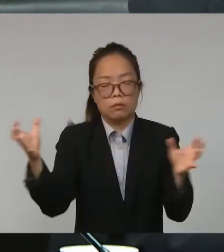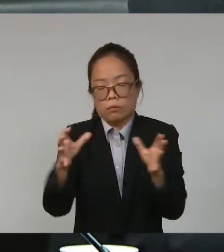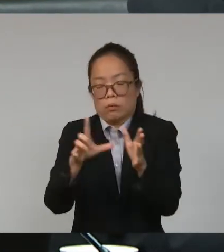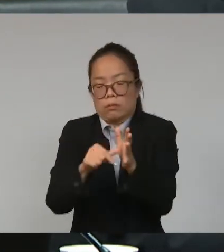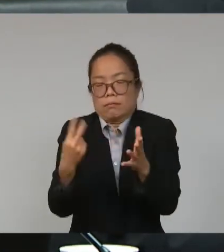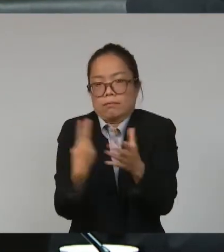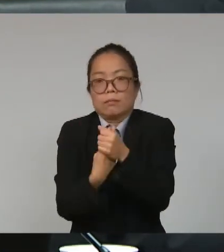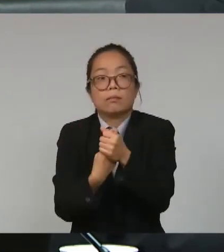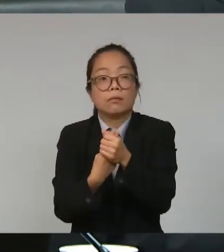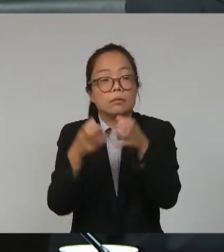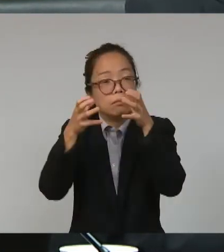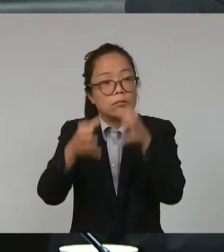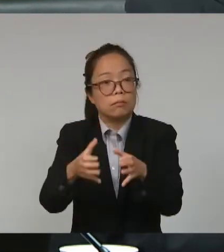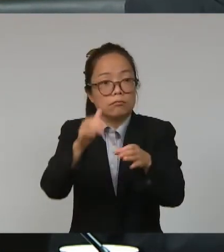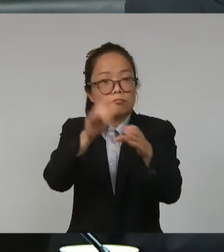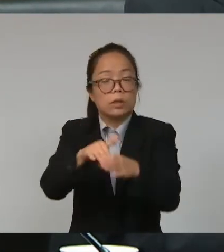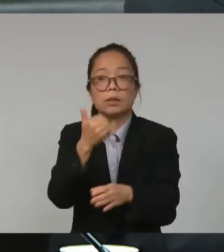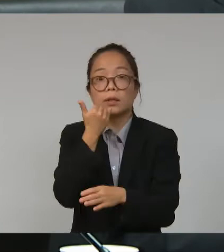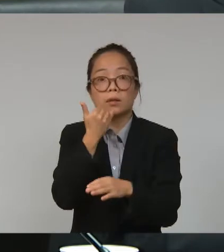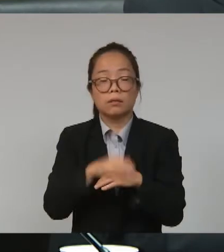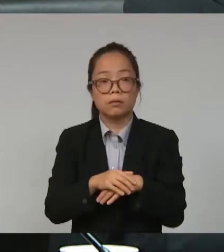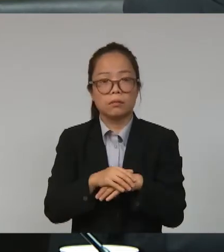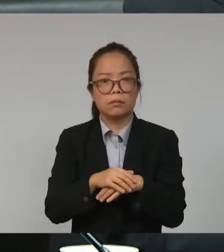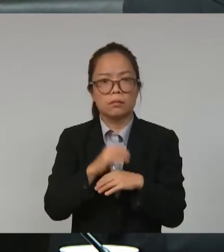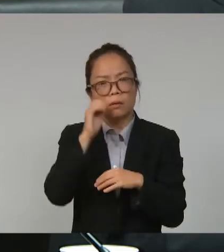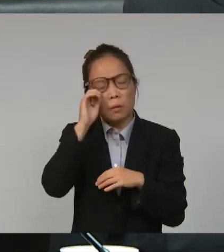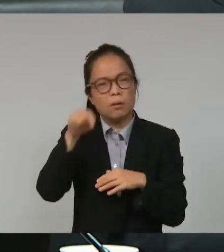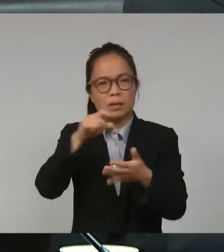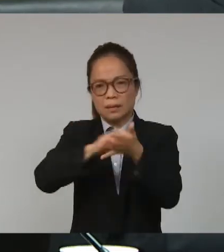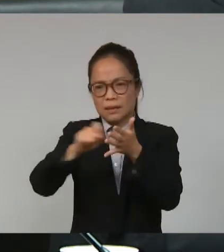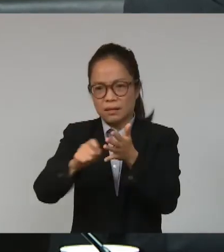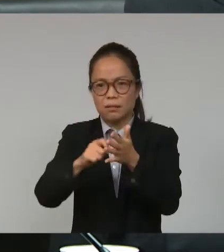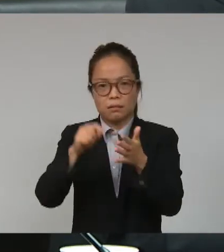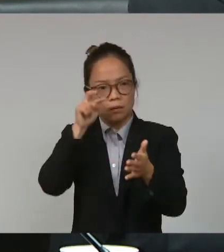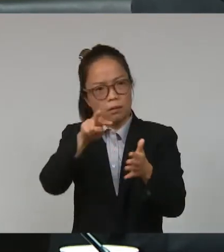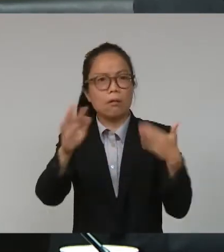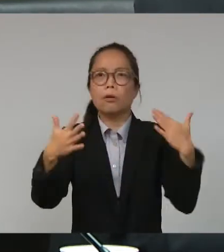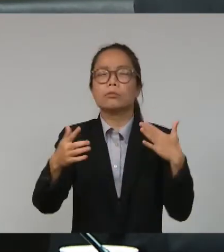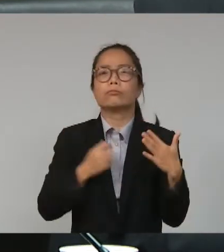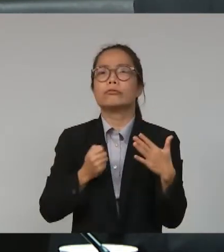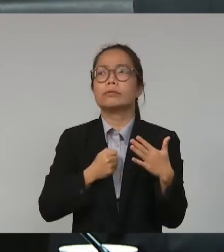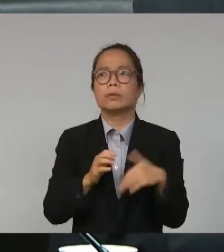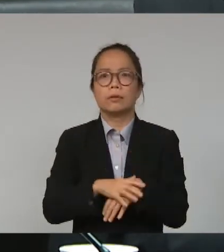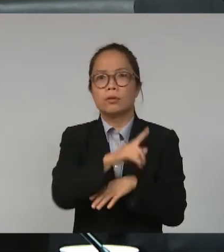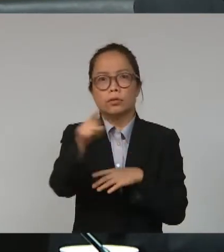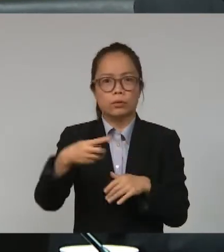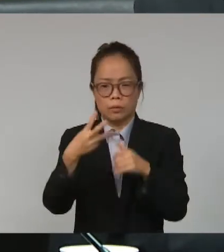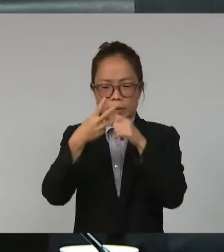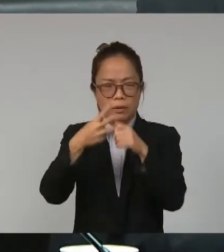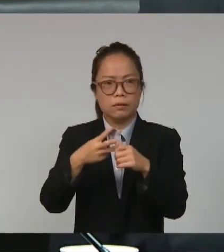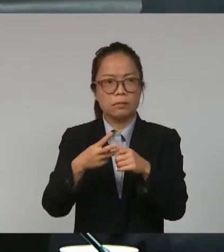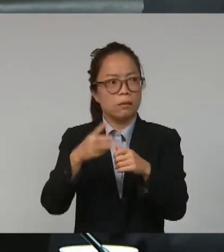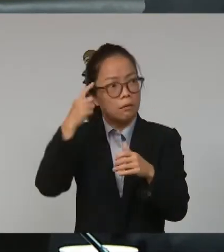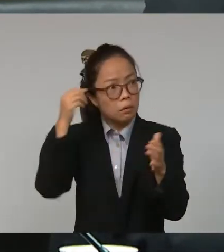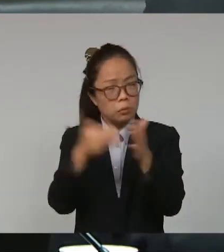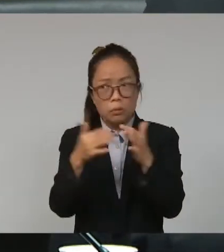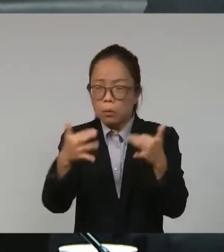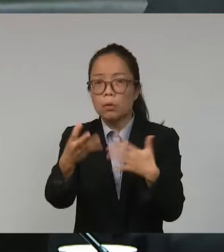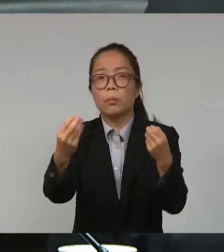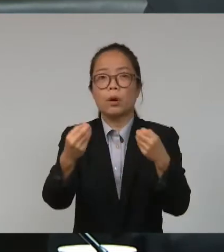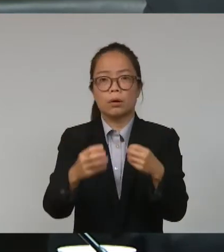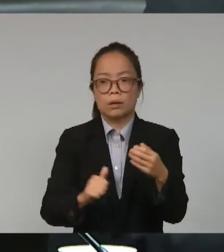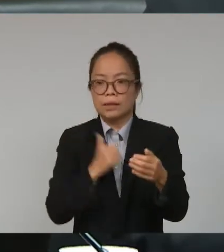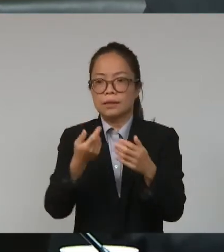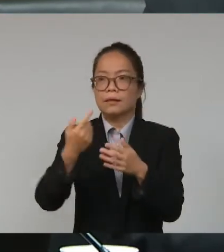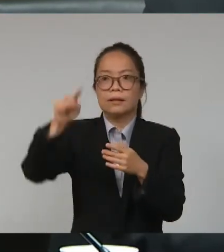民投票应与该选举日同日举行。好，那这个条文其实文意非常的清楚哦，所以大家联署的时候也不会有什么问题。事实上，它